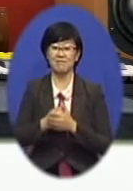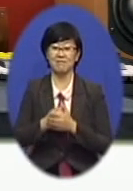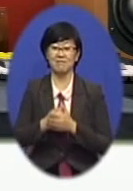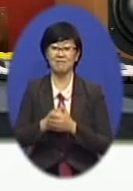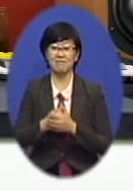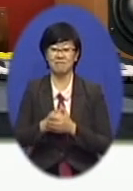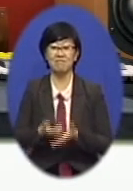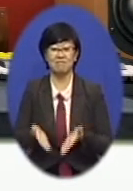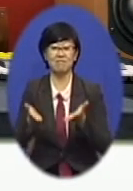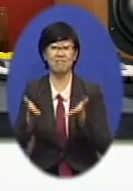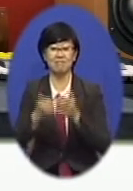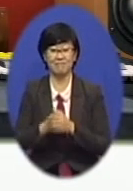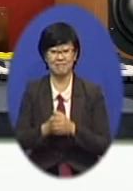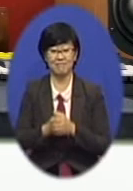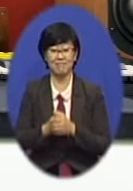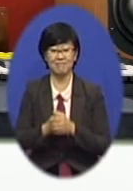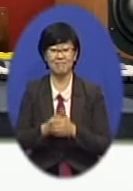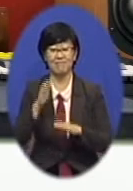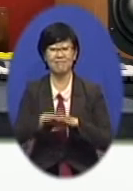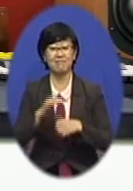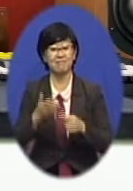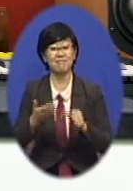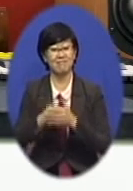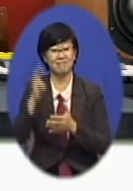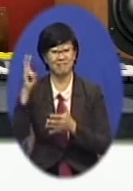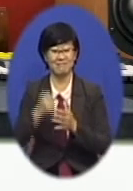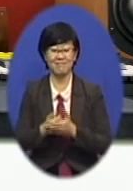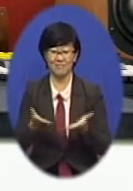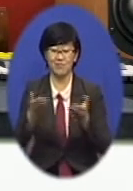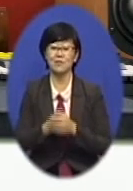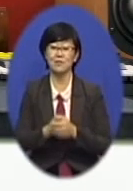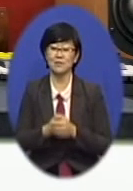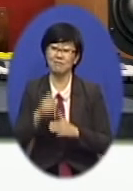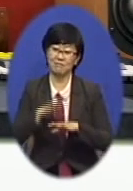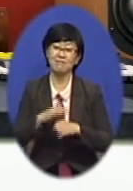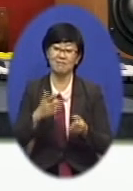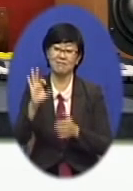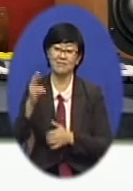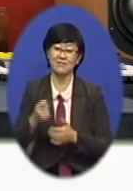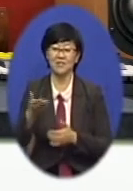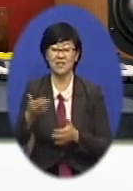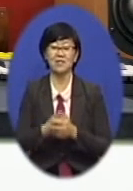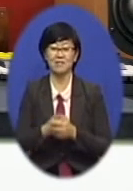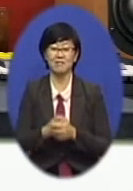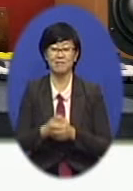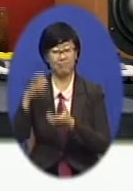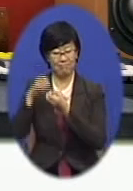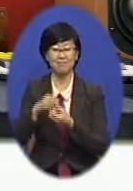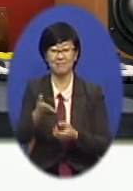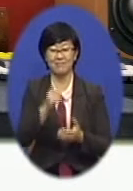있어서, 뭐, 그냥 용돈 준 거는 손주들한테 도로 다 돌려줘. 예, 손주를 또 오면 또 용돈 또 주고. 그럼, 또 그럼.